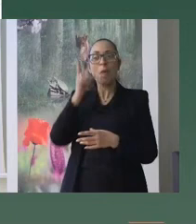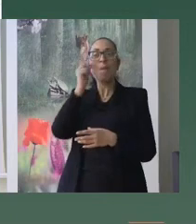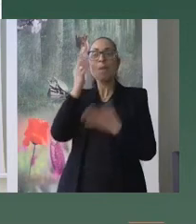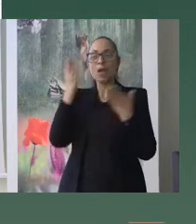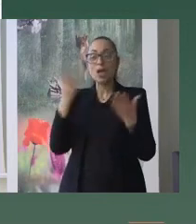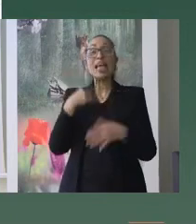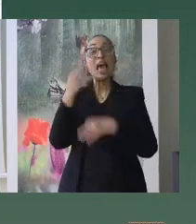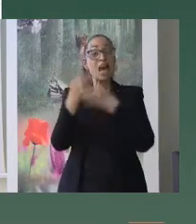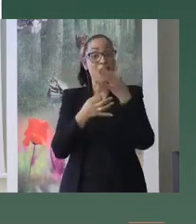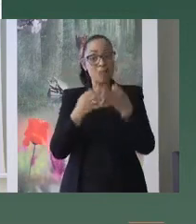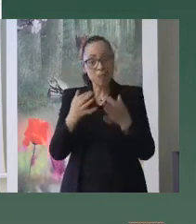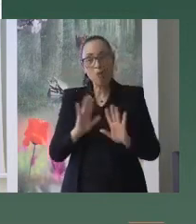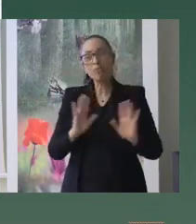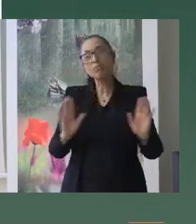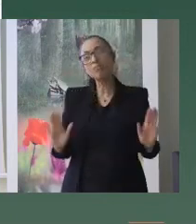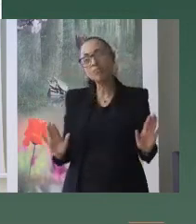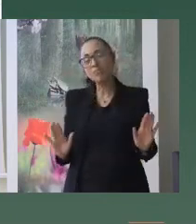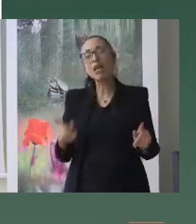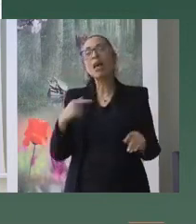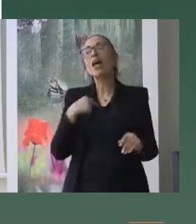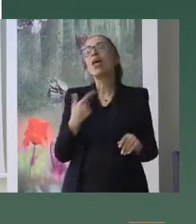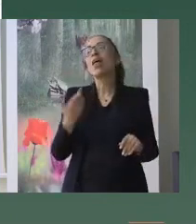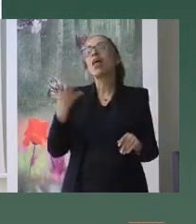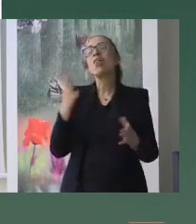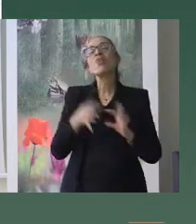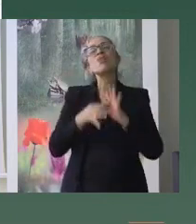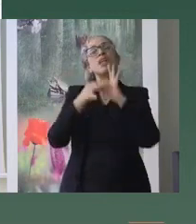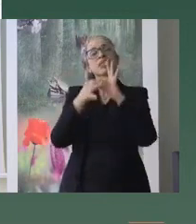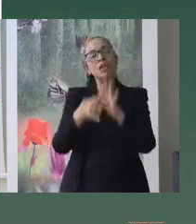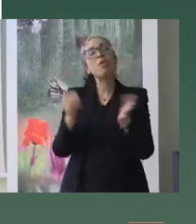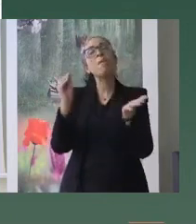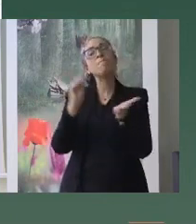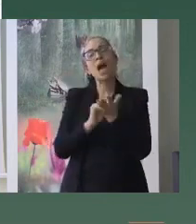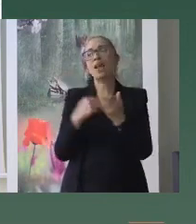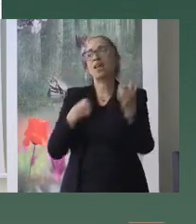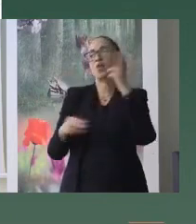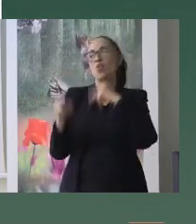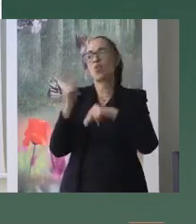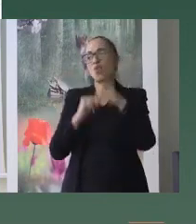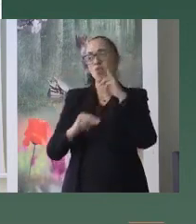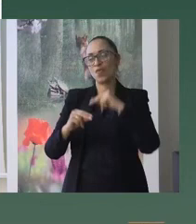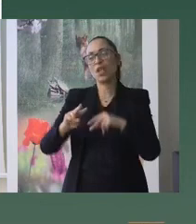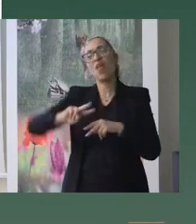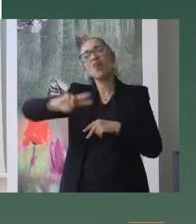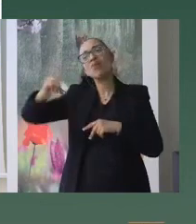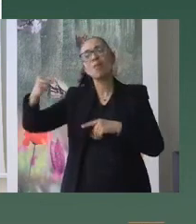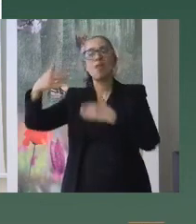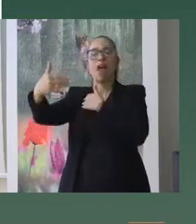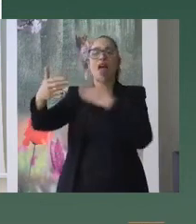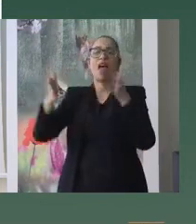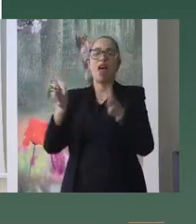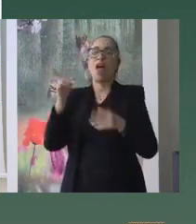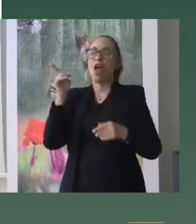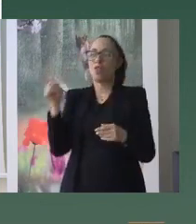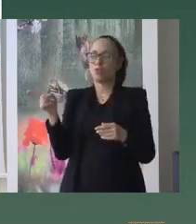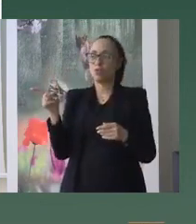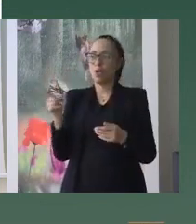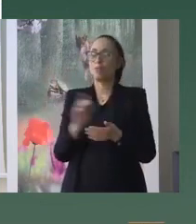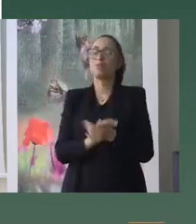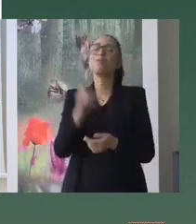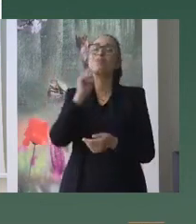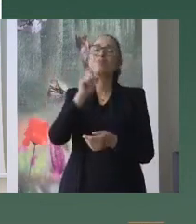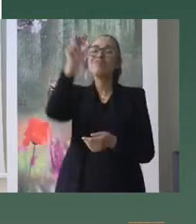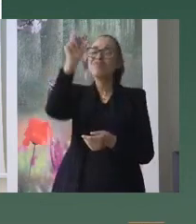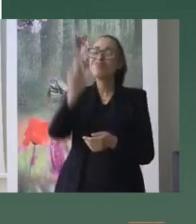Και να σας πω ότι κλείνοντας με τις ερωτήσεις, θα συνεχίσουμε εμείς την κουβέντα μας στη διπλανή αίθουσα. Αναστασία, είσαι